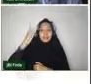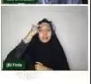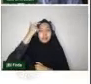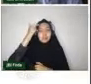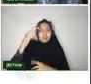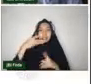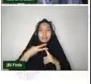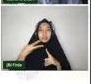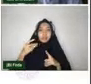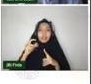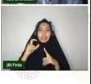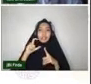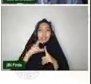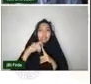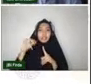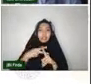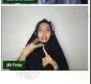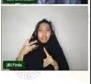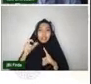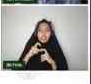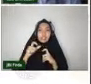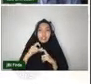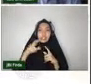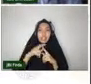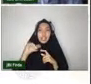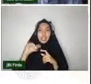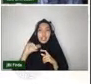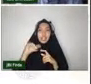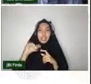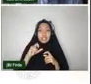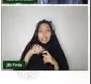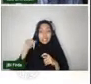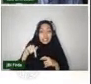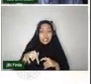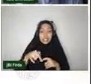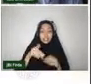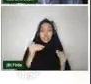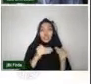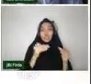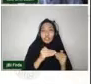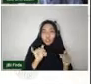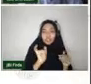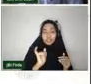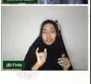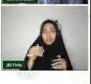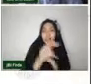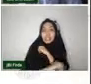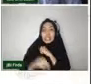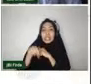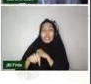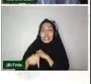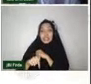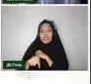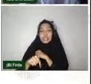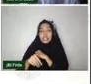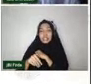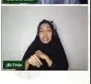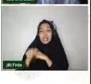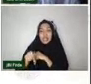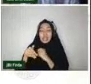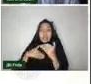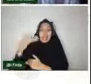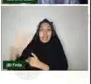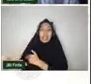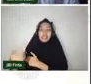ini sudah sangat cocok dengan negara kita. Gitu. Jadi pembelajaran berdiferensiasi ini adalah suatu langkah yang bisa kita lakukan di sekolah